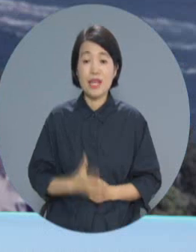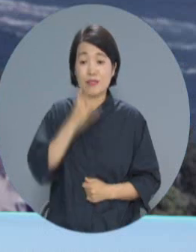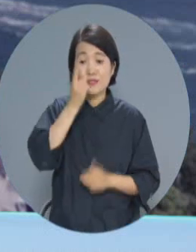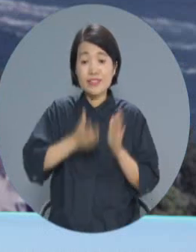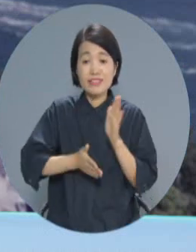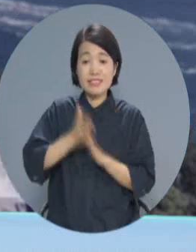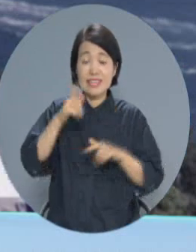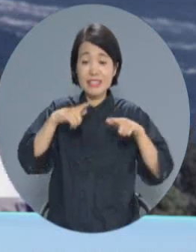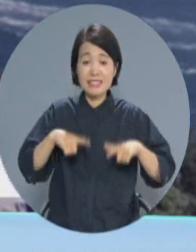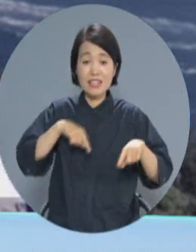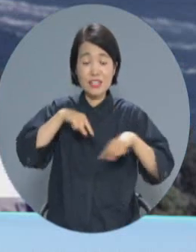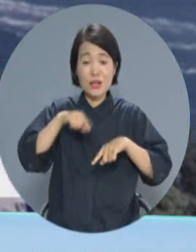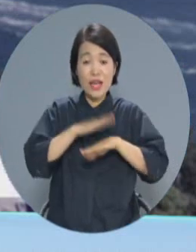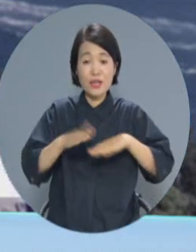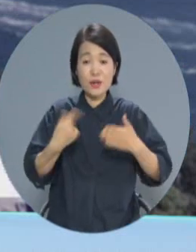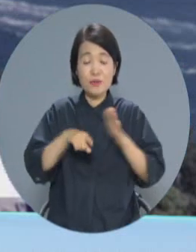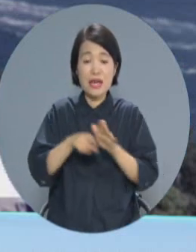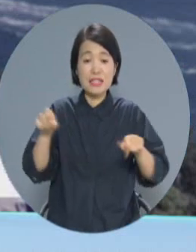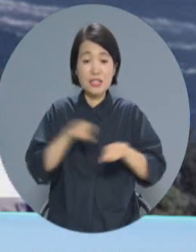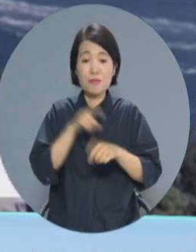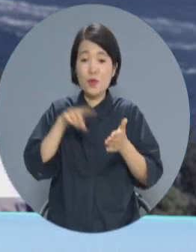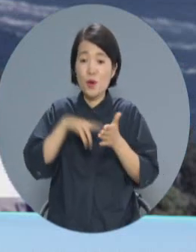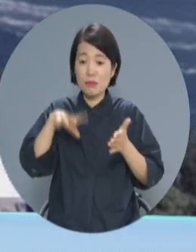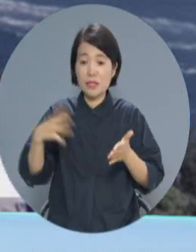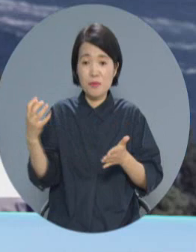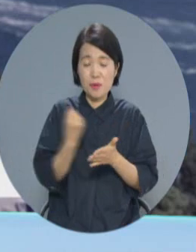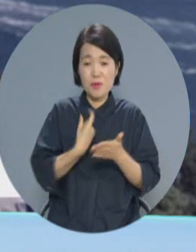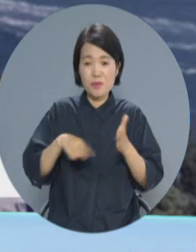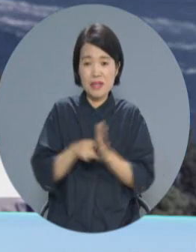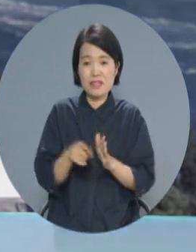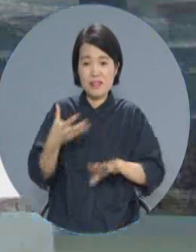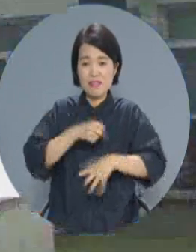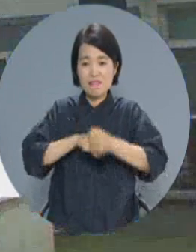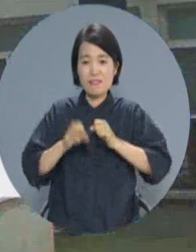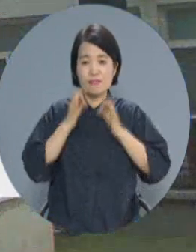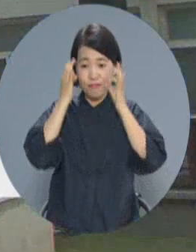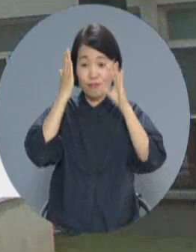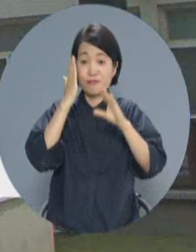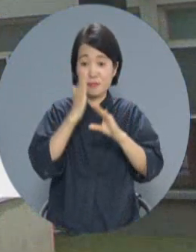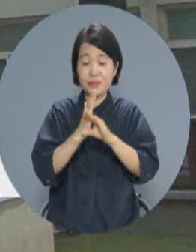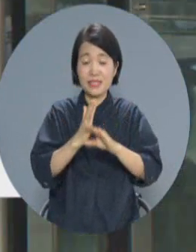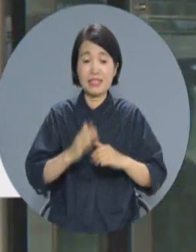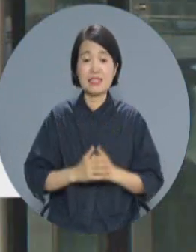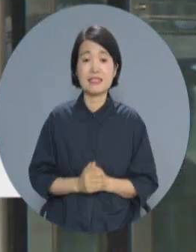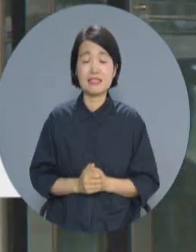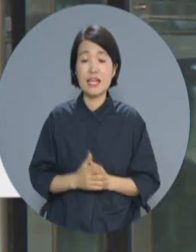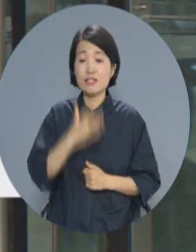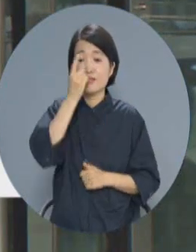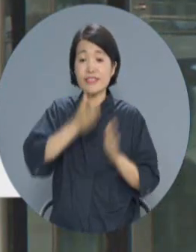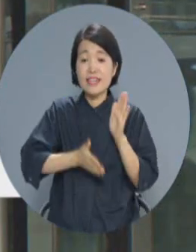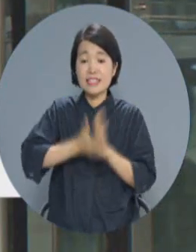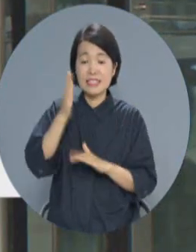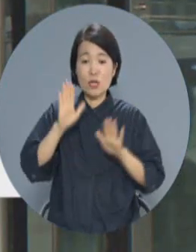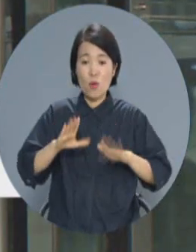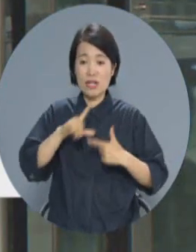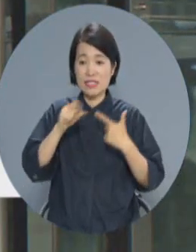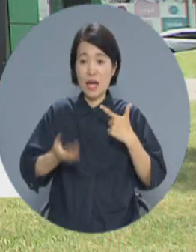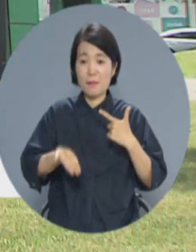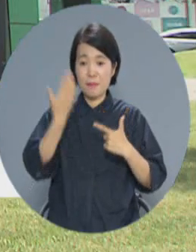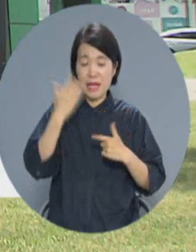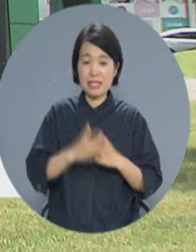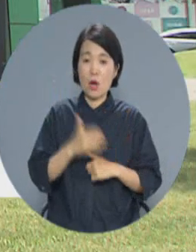순천시가 지역 현안 해결을 위한 특별교부세 확보에 적극 나서고 있습니다. 순천시는 올